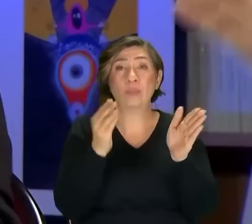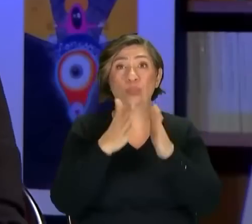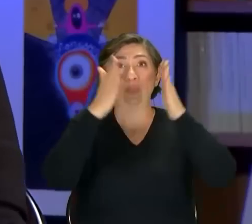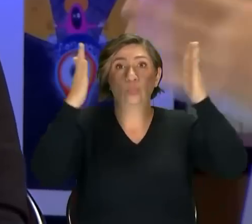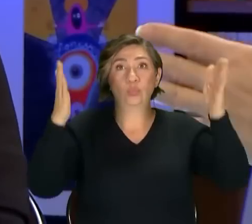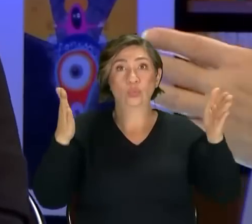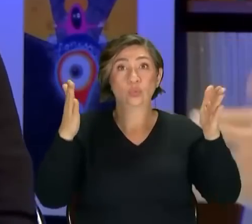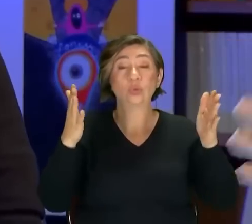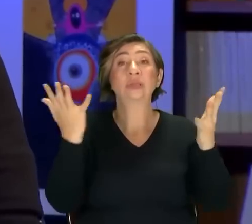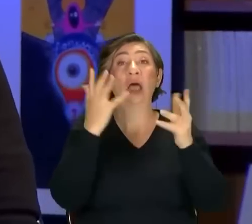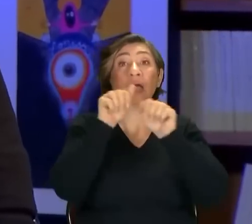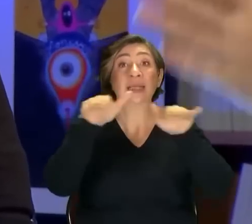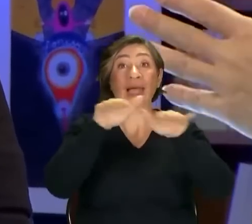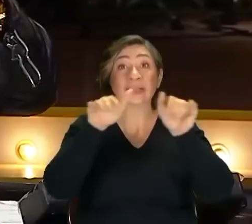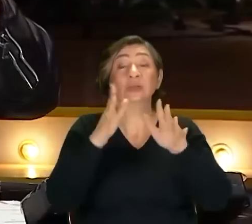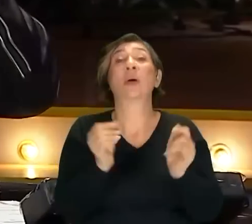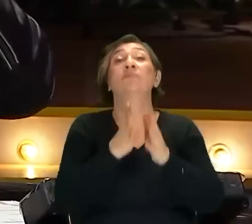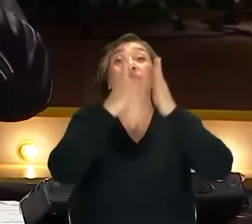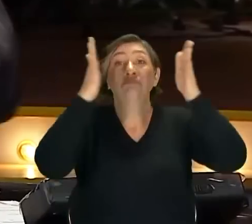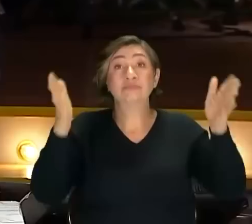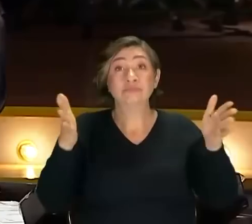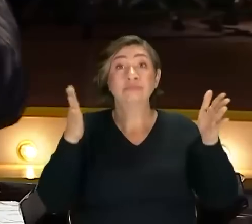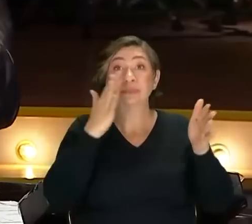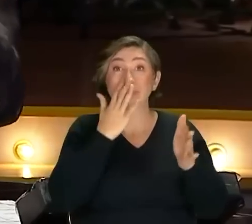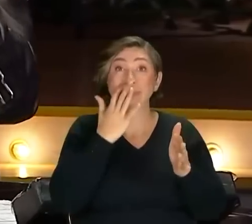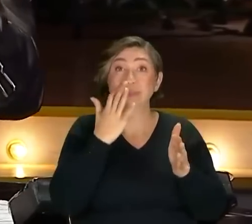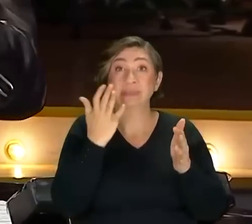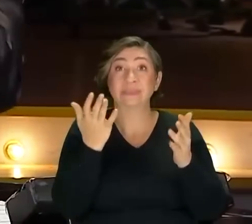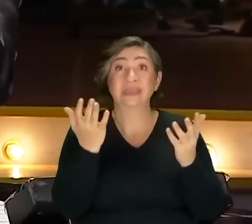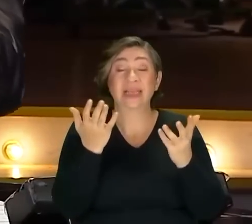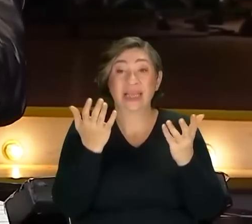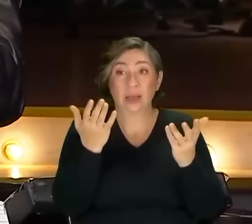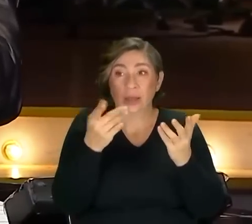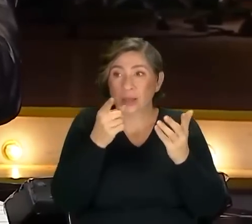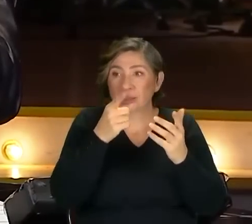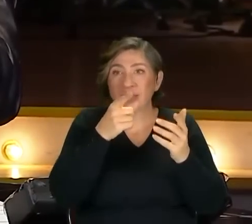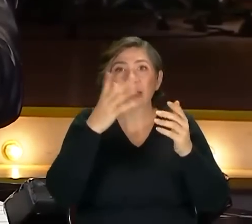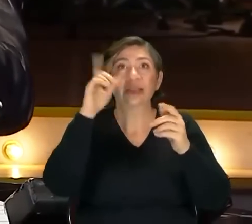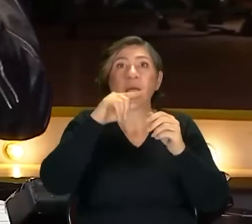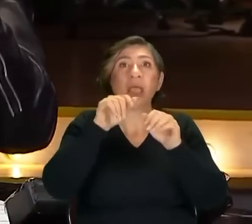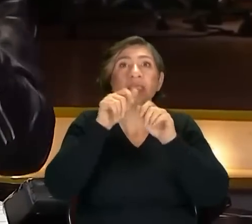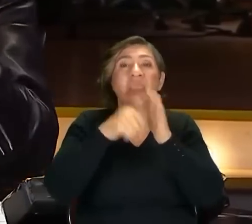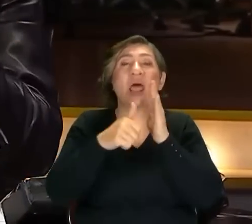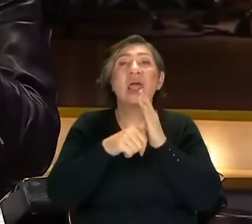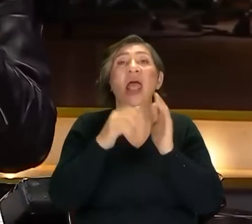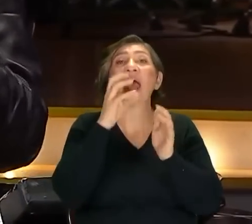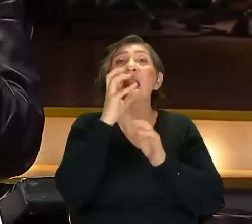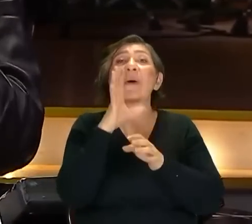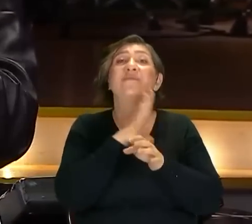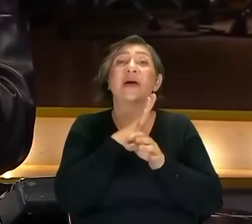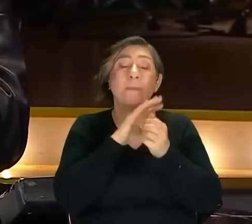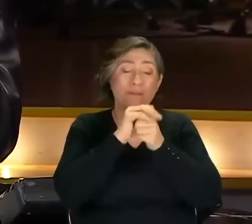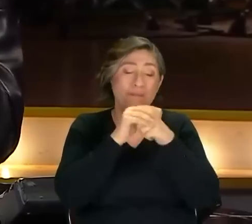Büyüdü, daha çok yayın yaptı, daha da büyüdü. Evet. Yani kapitalizm tarihi tekrar yazılıyor. Elmam